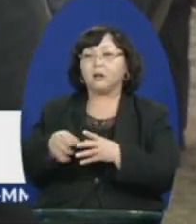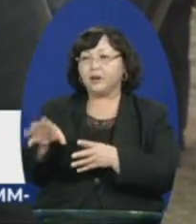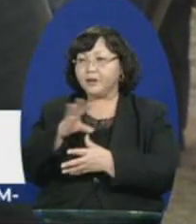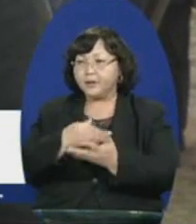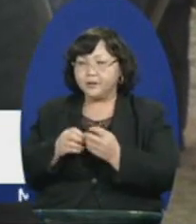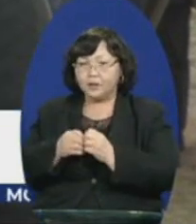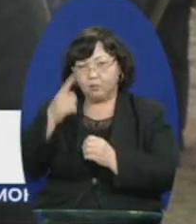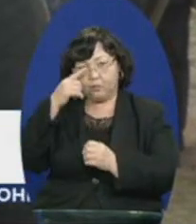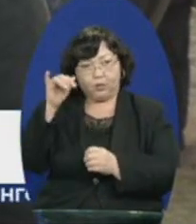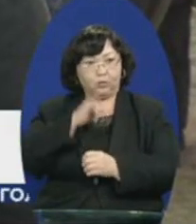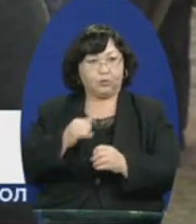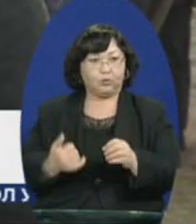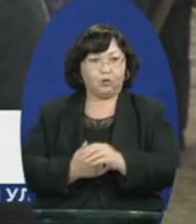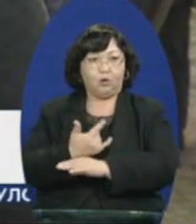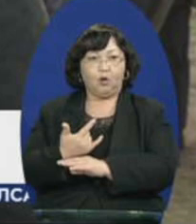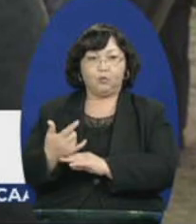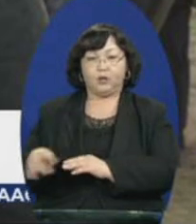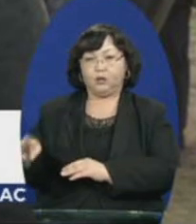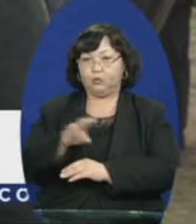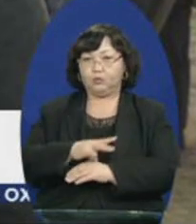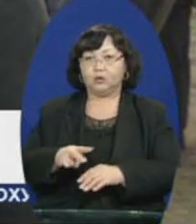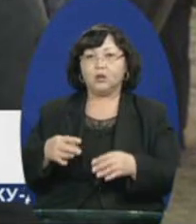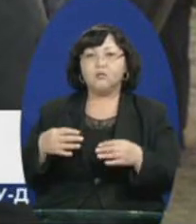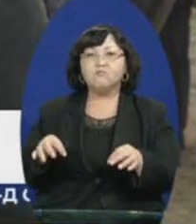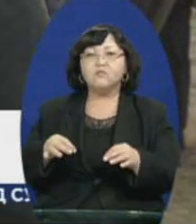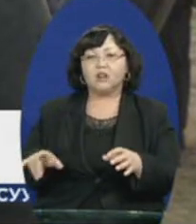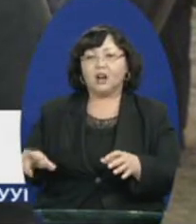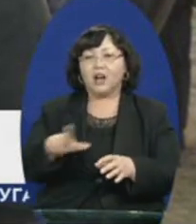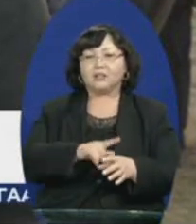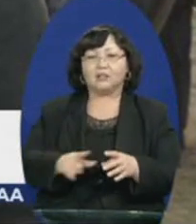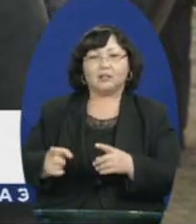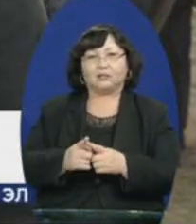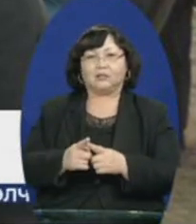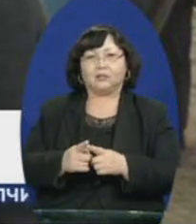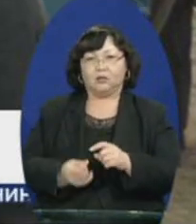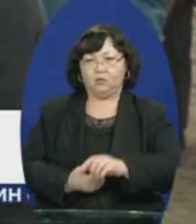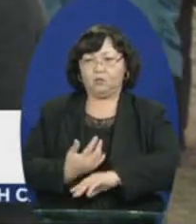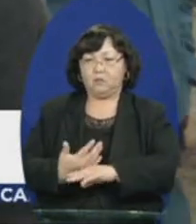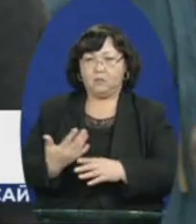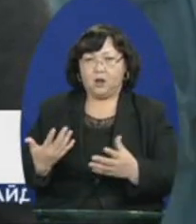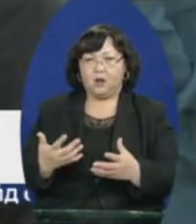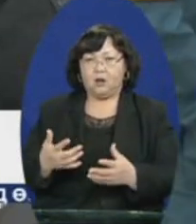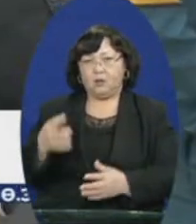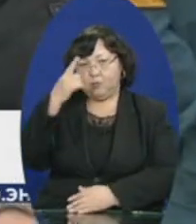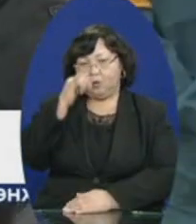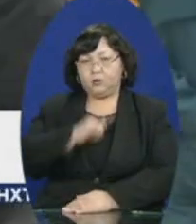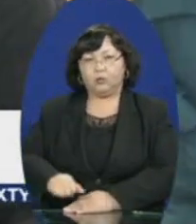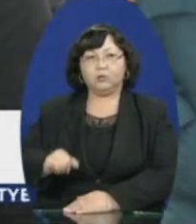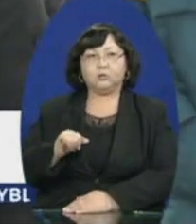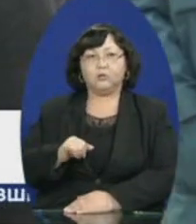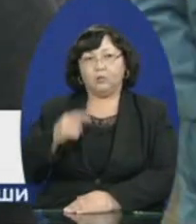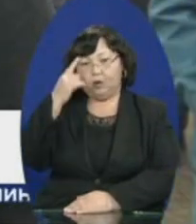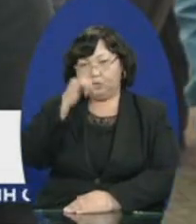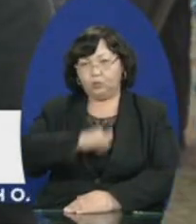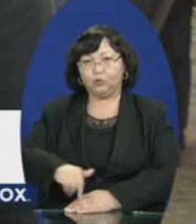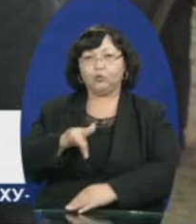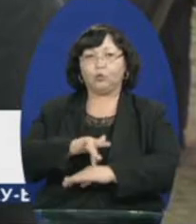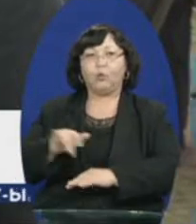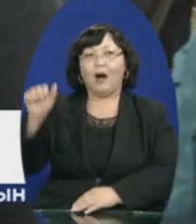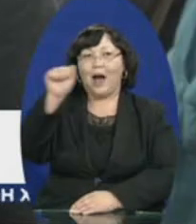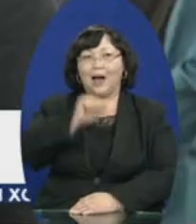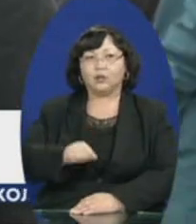одоо эмзэг экосистем байдаг. Тэгээд цөлжилт маш их байна Монголд. Тэгээд Монгол өөрөө Төв Азийн бүстэй бас